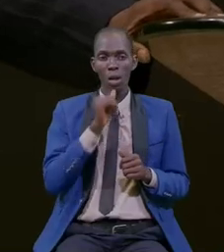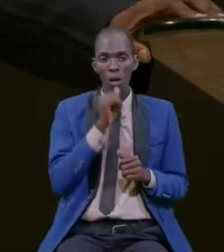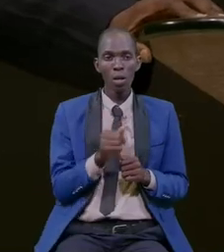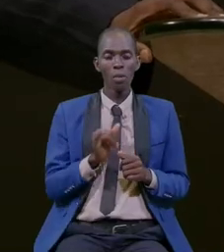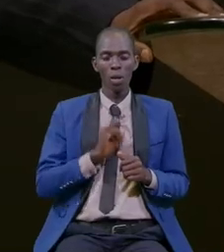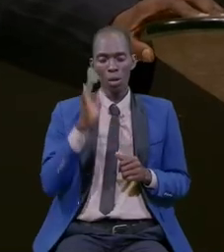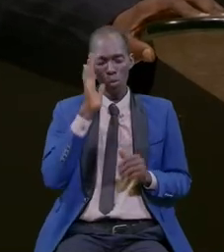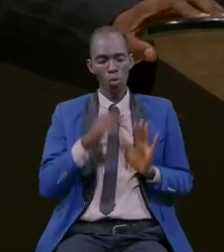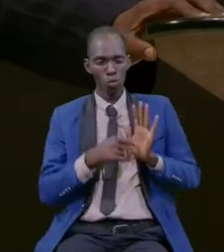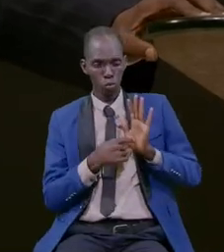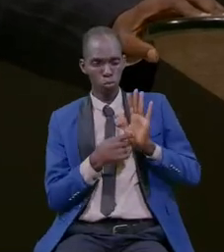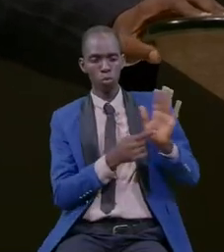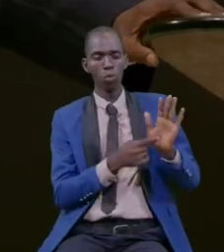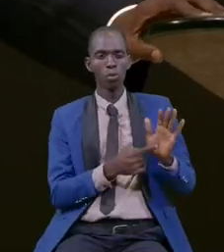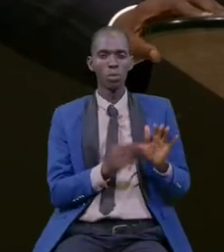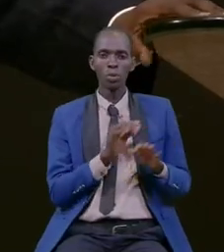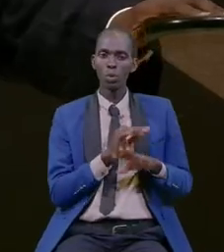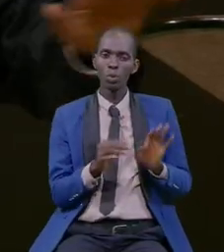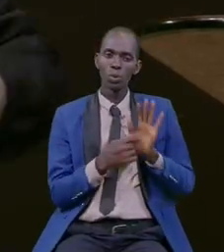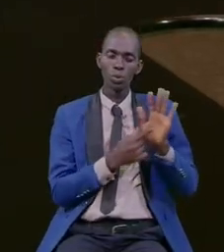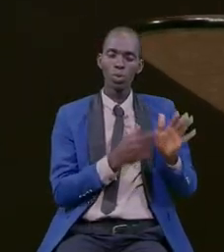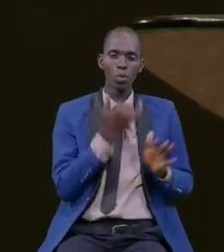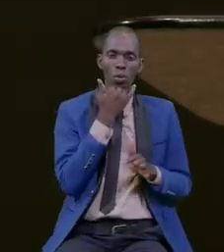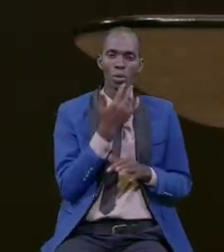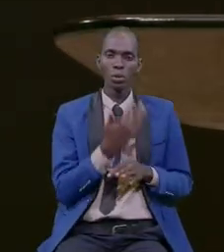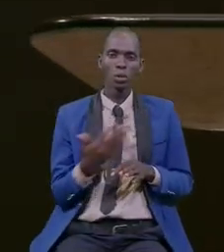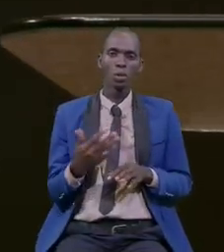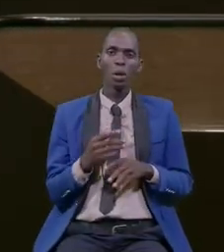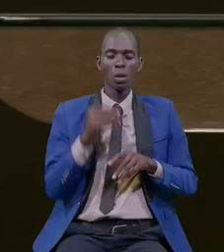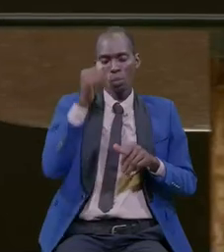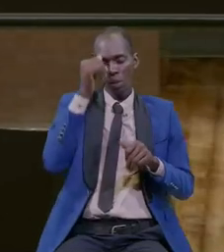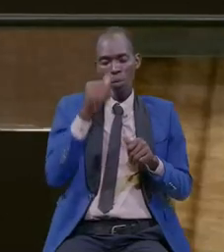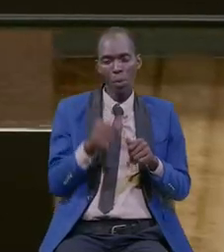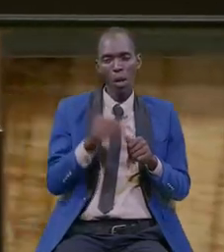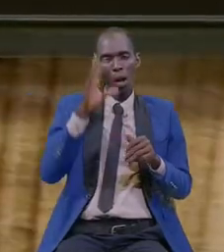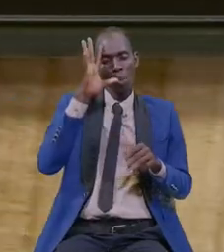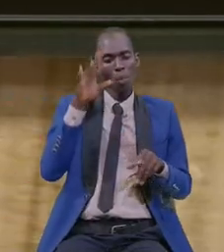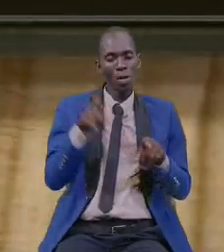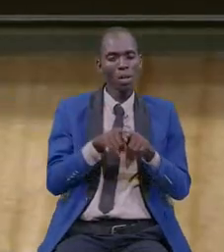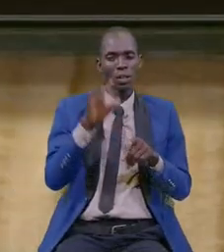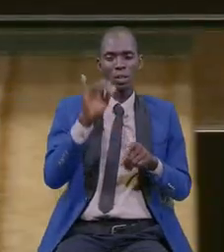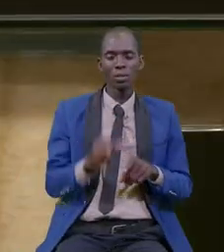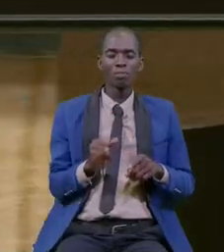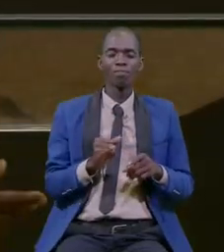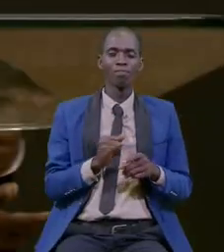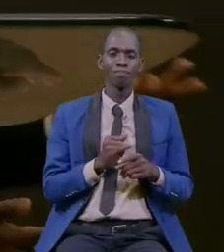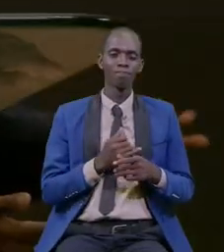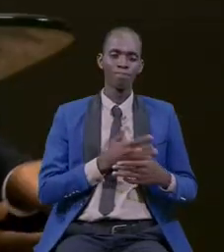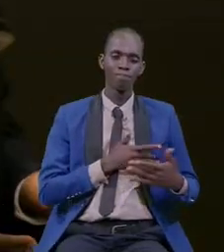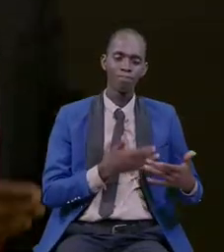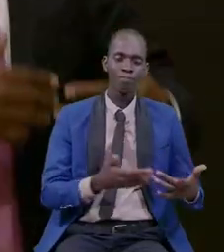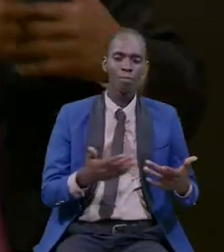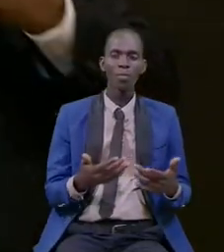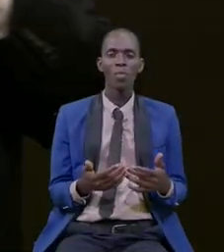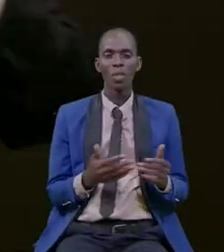ajoute l'amour fraternel et à l'amour fraternel il faut ajouter la charité l'amour l'amour